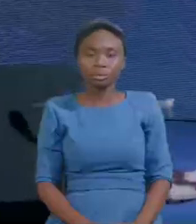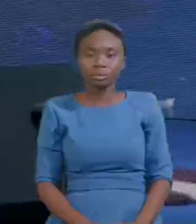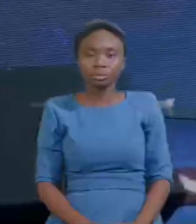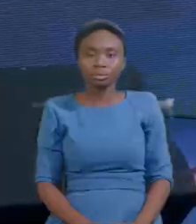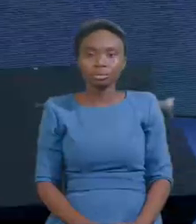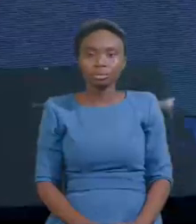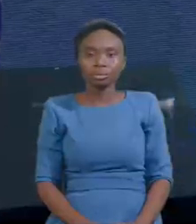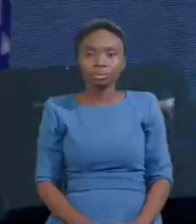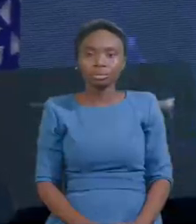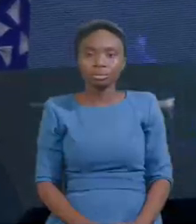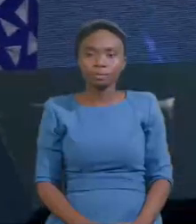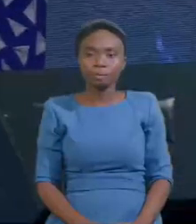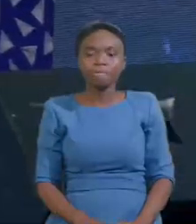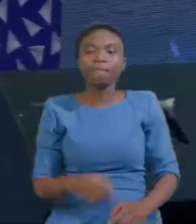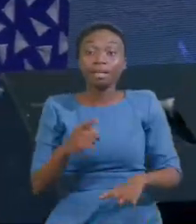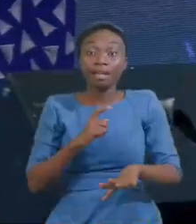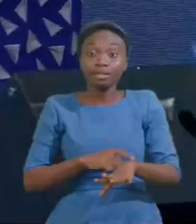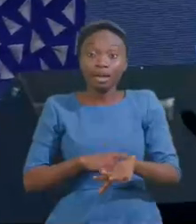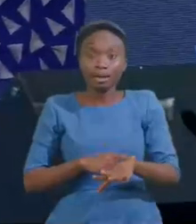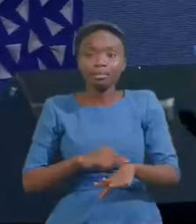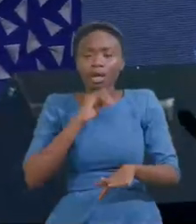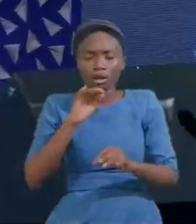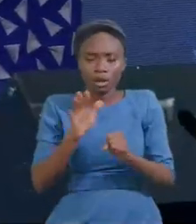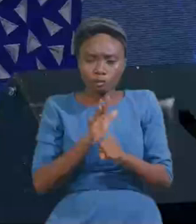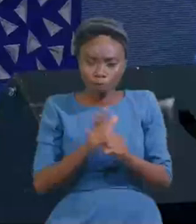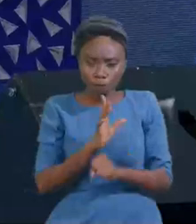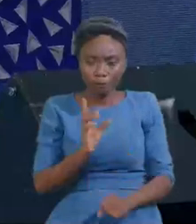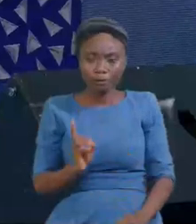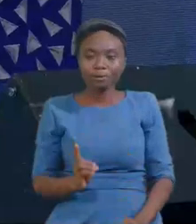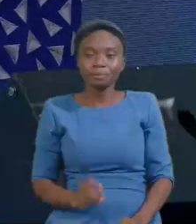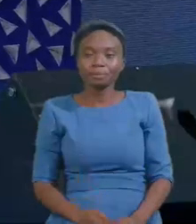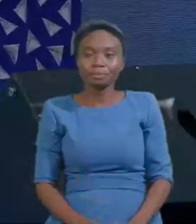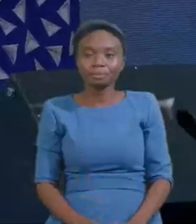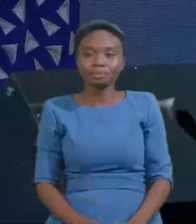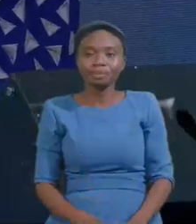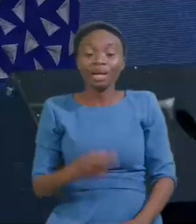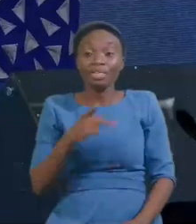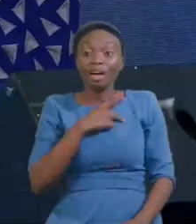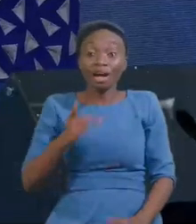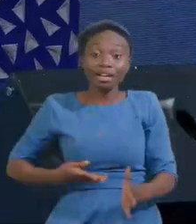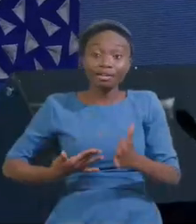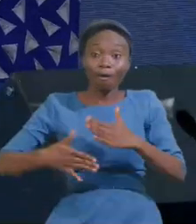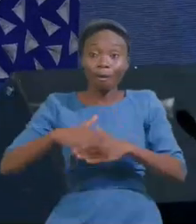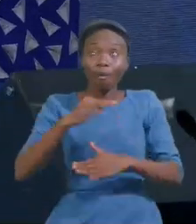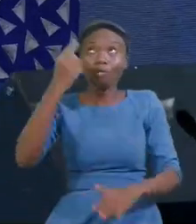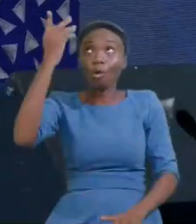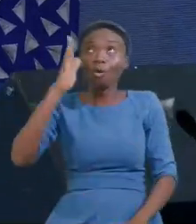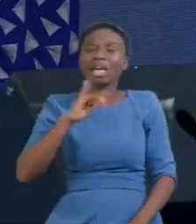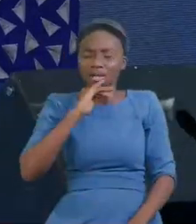le royaume de Dieu, le joug est ôté. Dans le royaume de Dieu, il y a la paix. Le mot temps est